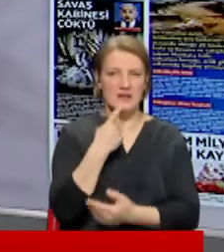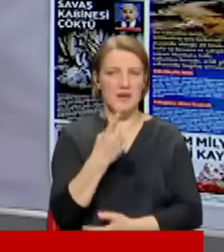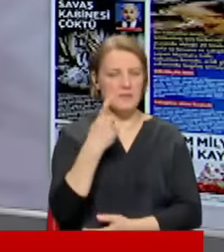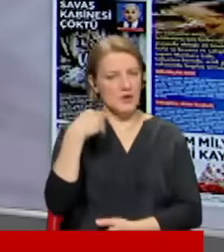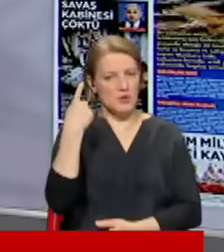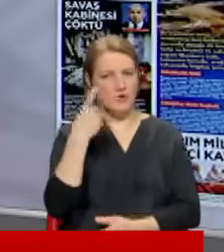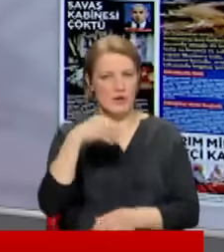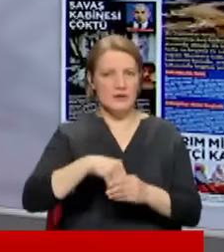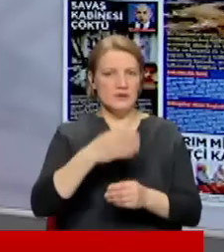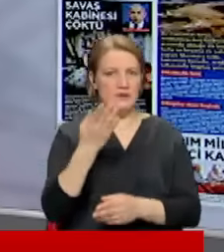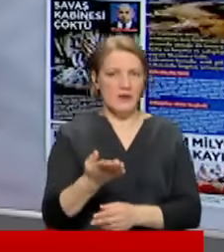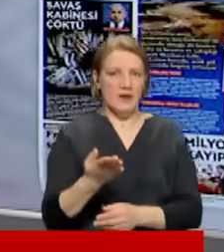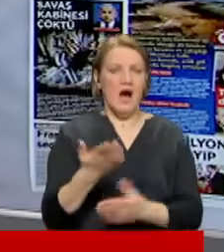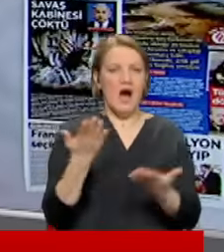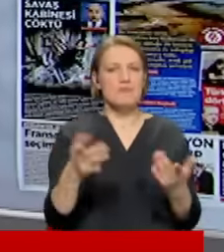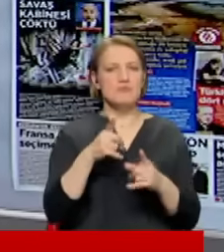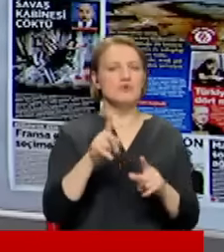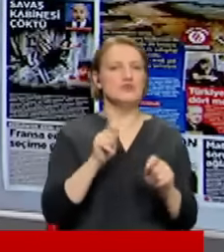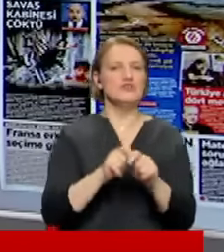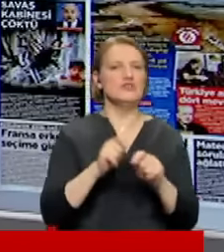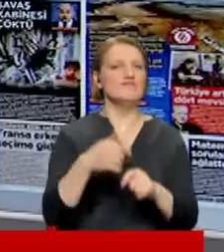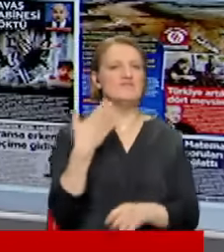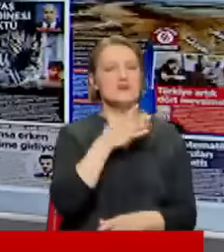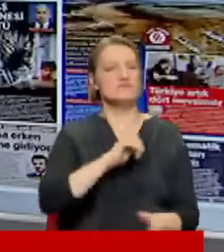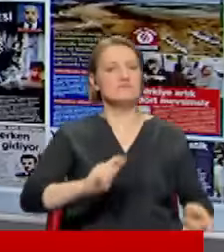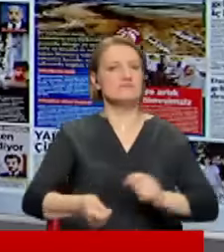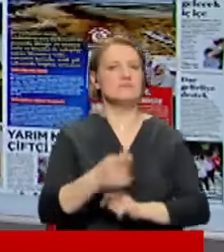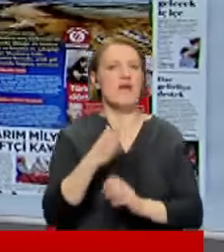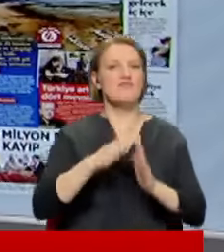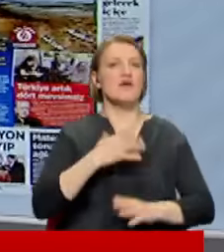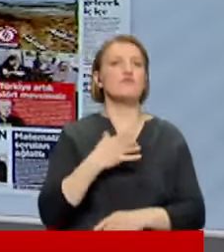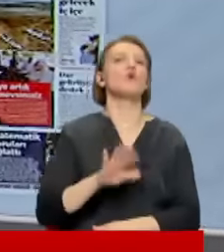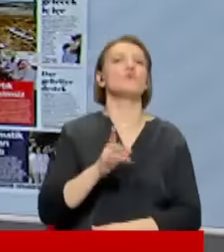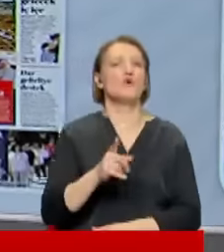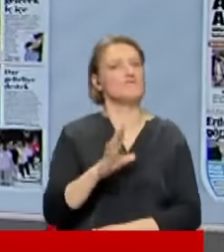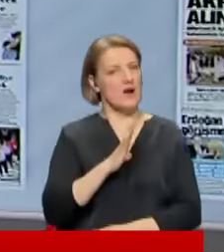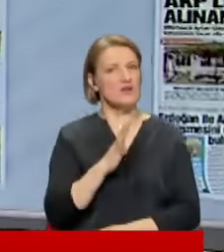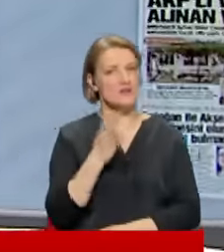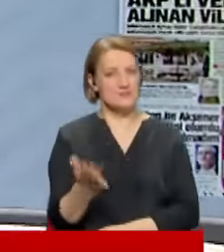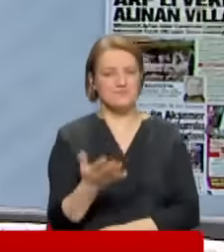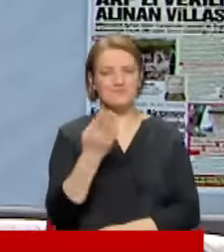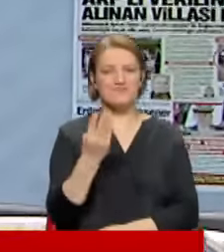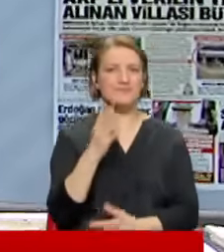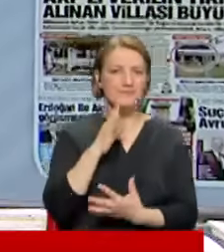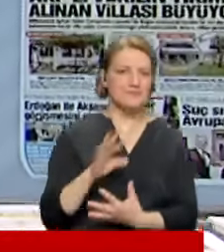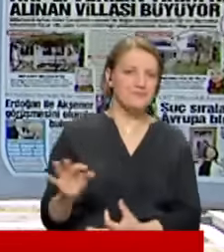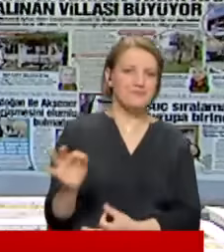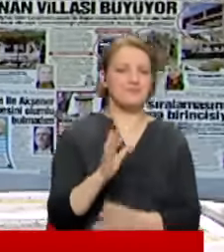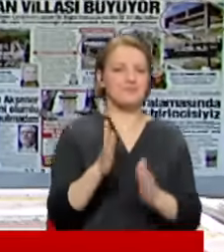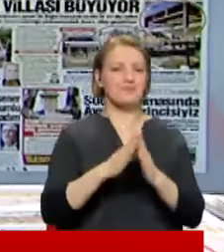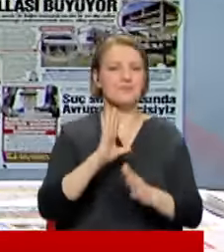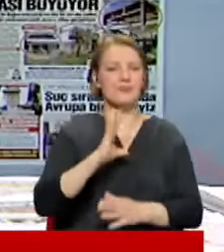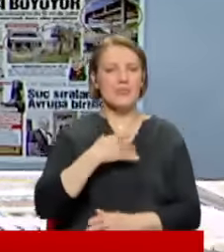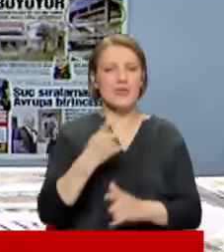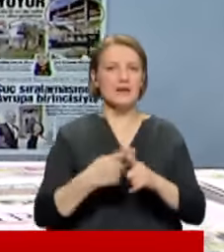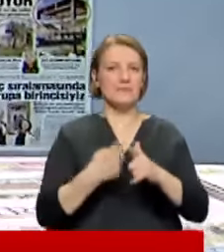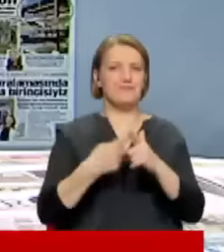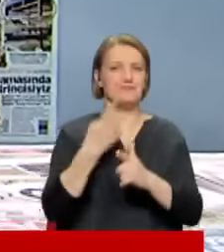bir düşünce içindeydi. Ama bu işi fırsatçılığa çeviren ev sahipleri yok muydu? Vardı. İnsanlar, ev sahipleri,